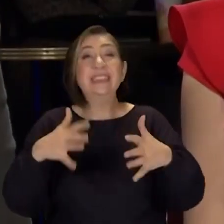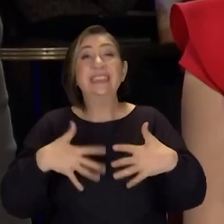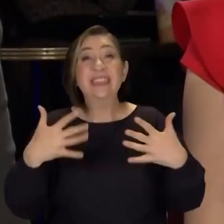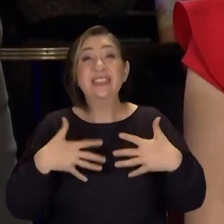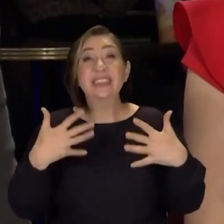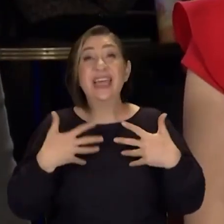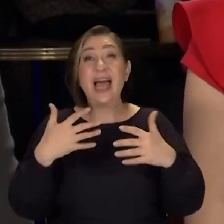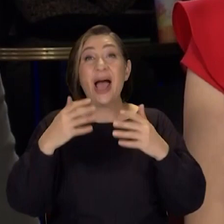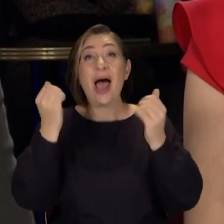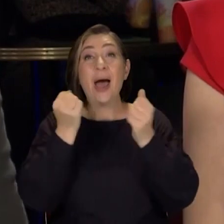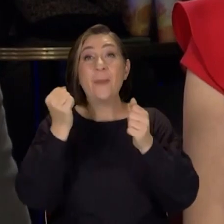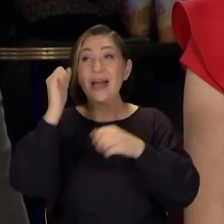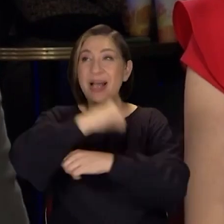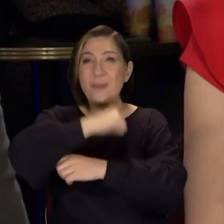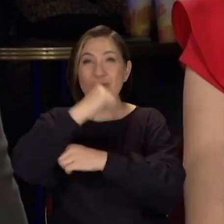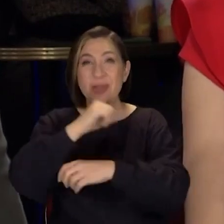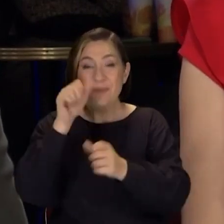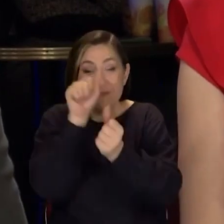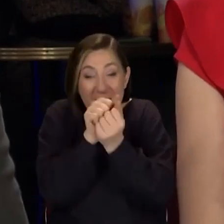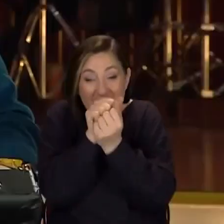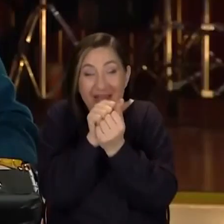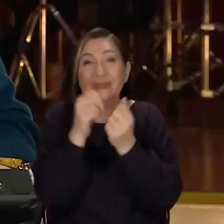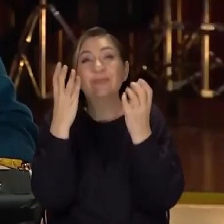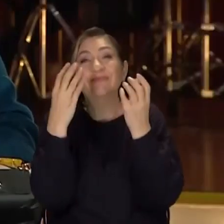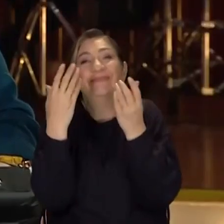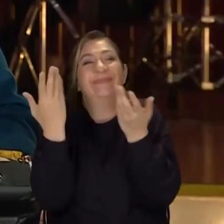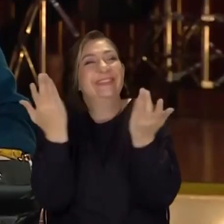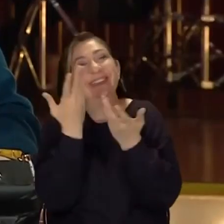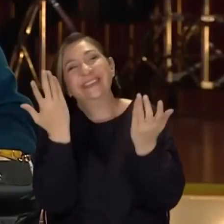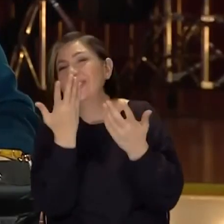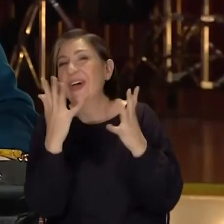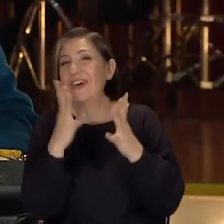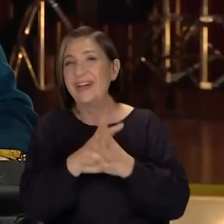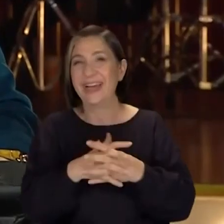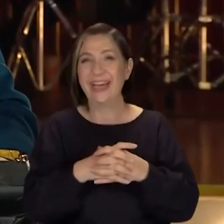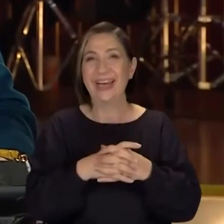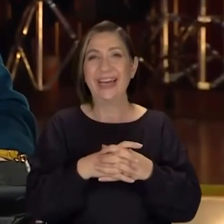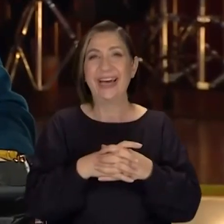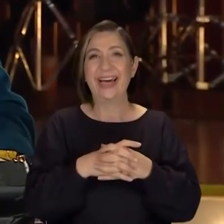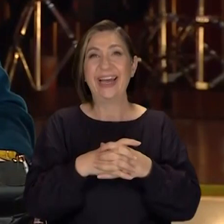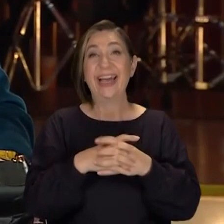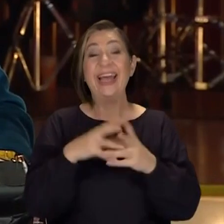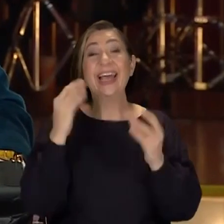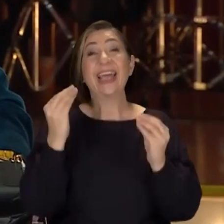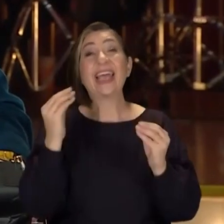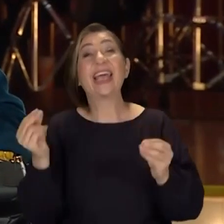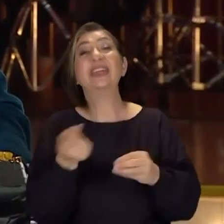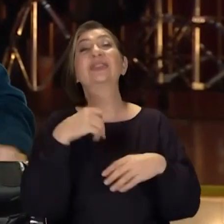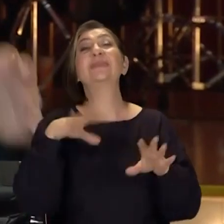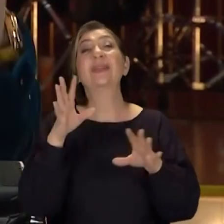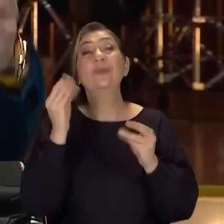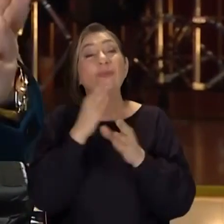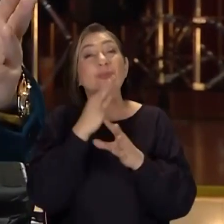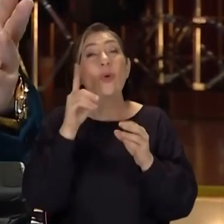Sevincini kaportanın üstünde benimle paylaştı ya. Çok ağırdı yani bu, hakikaten iyi ki kaçırmadı yani. O kadar